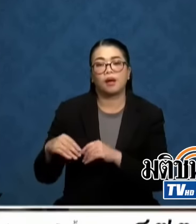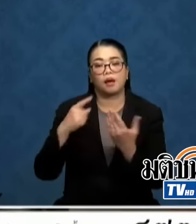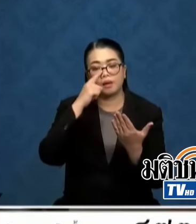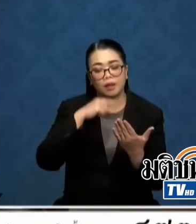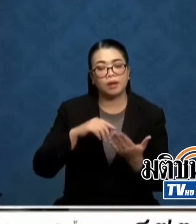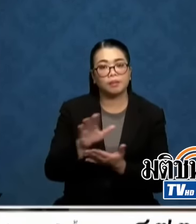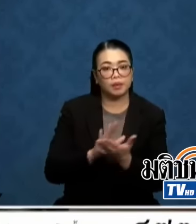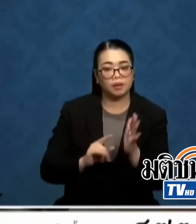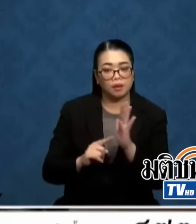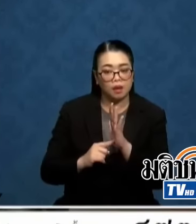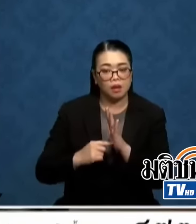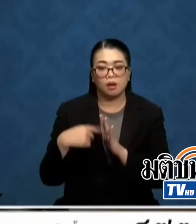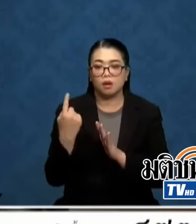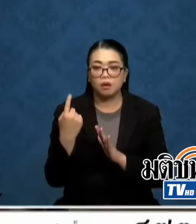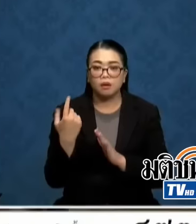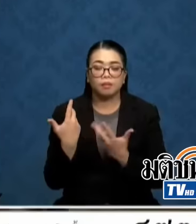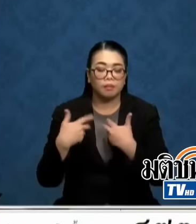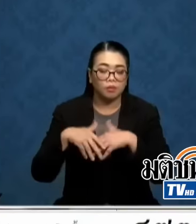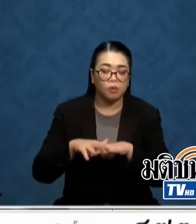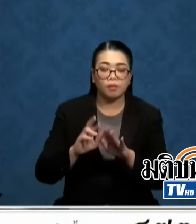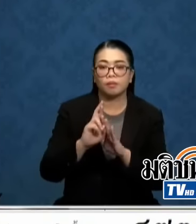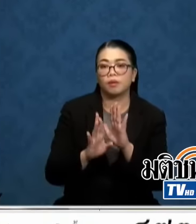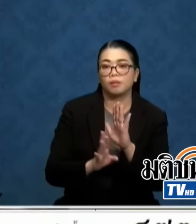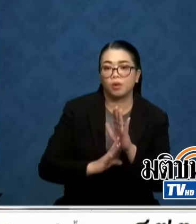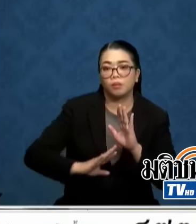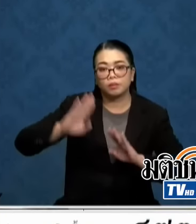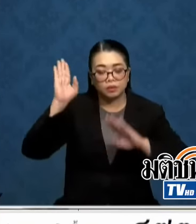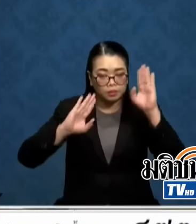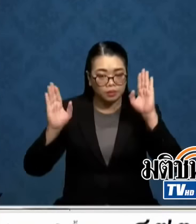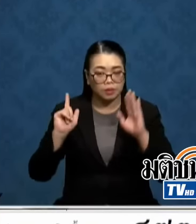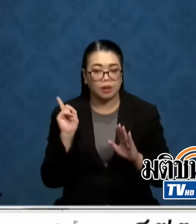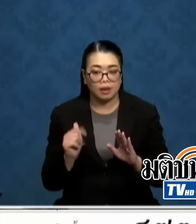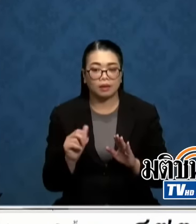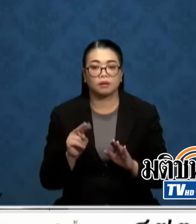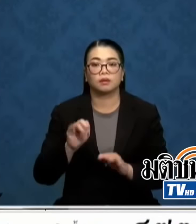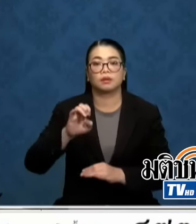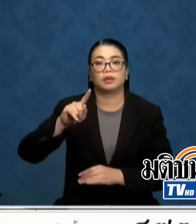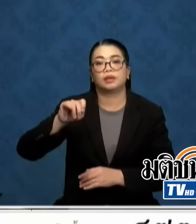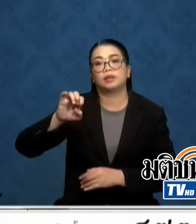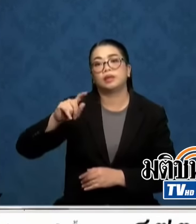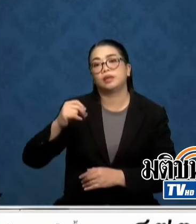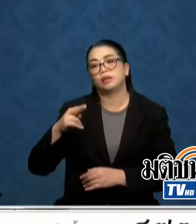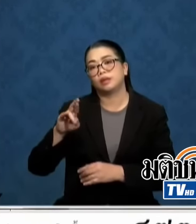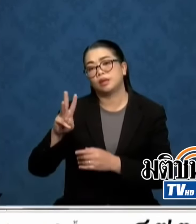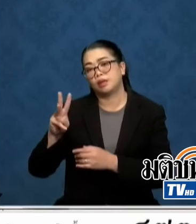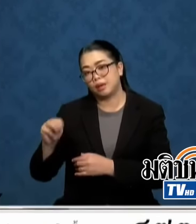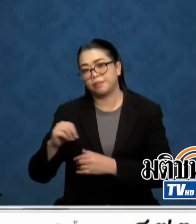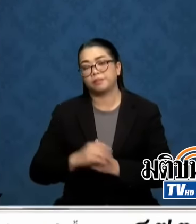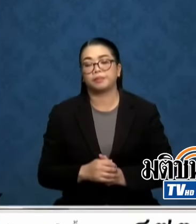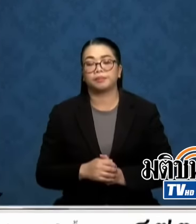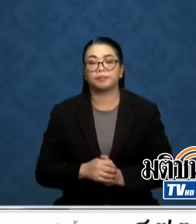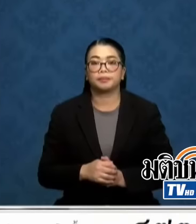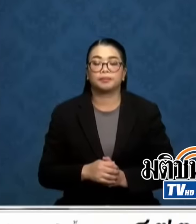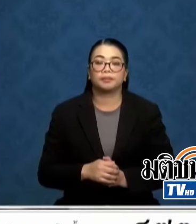ไทยได้เริ่มต้นกลับเข้าสู่ระบอบประชาธิปไตยและยึดมั่นในหลักนิติธรรมอย่างแท้จริงท่านประธาน